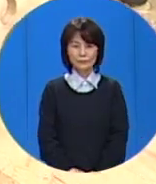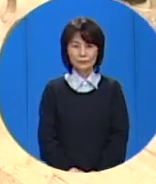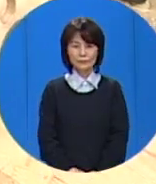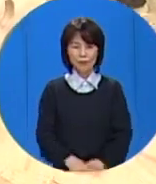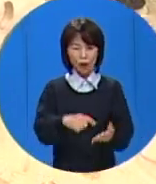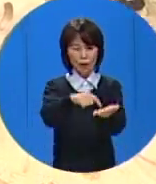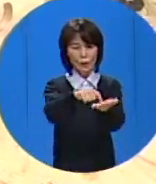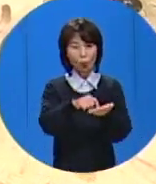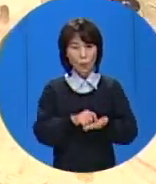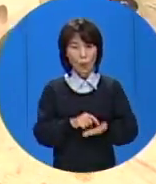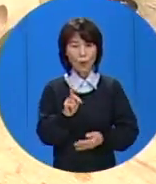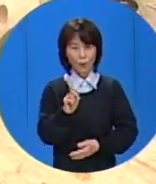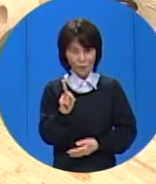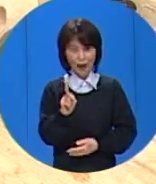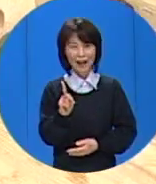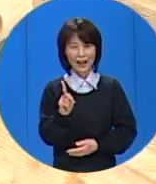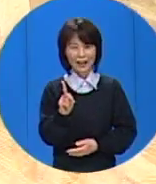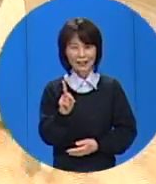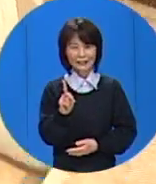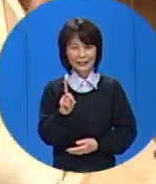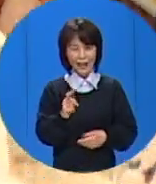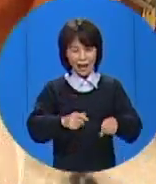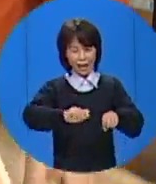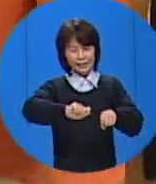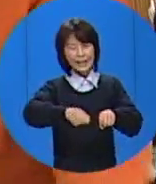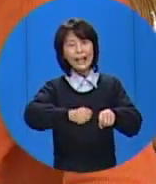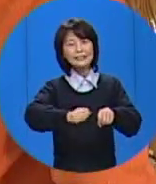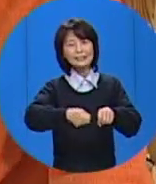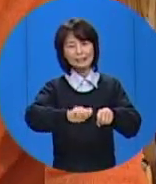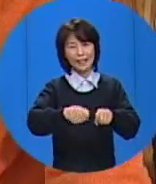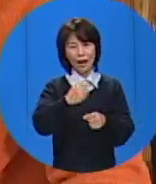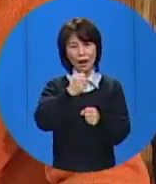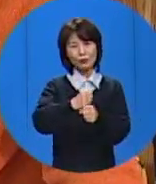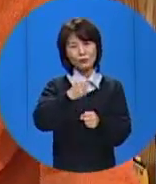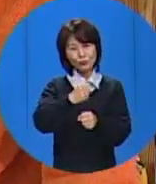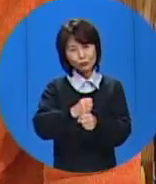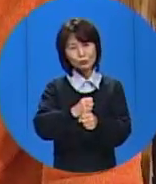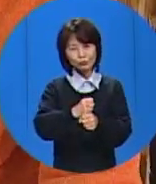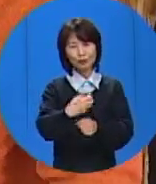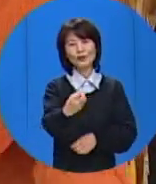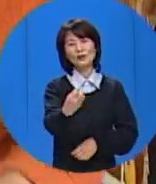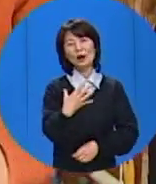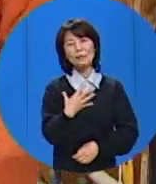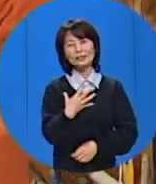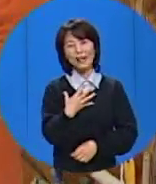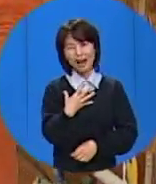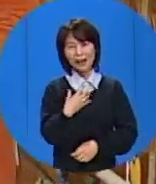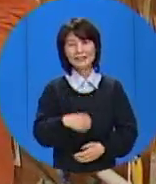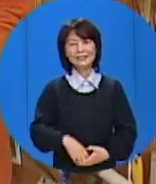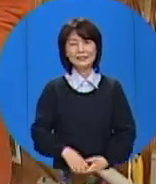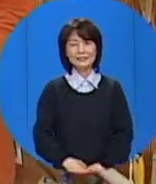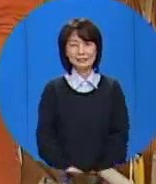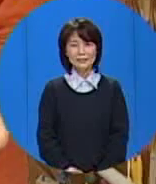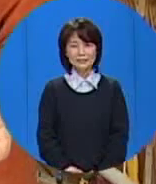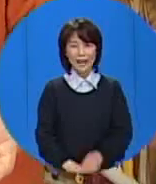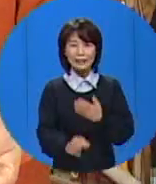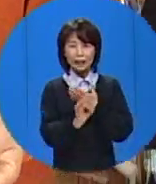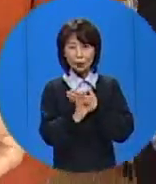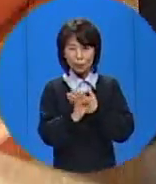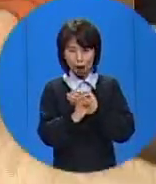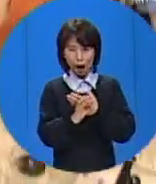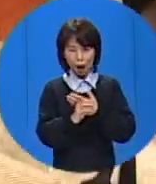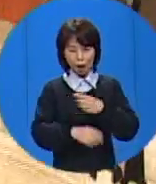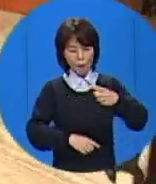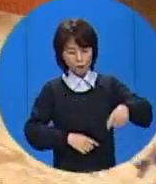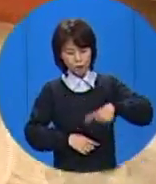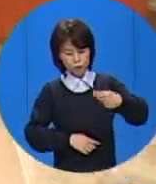要望はですね、こうあのネジでですねいろんなものを組み立てられるようにということなんで、例えばプロペラとこ